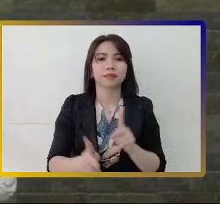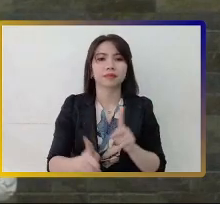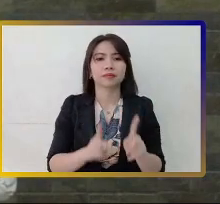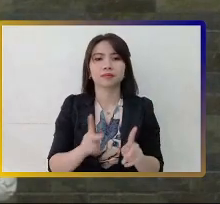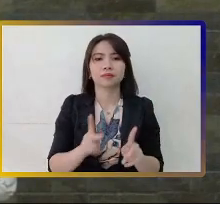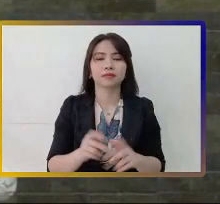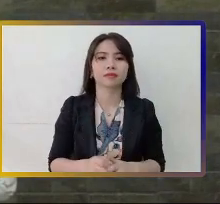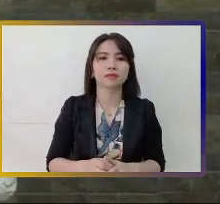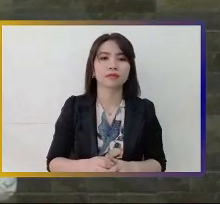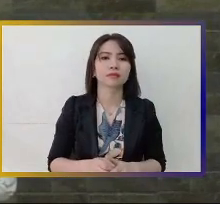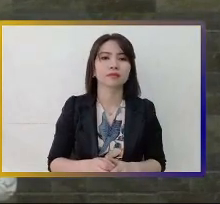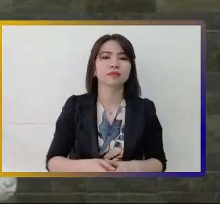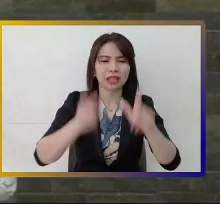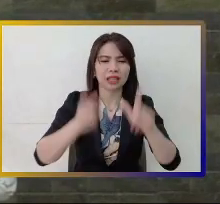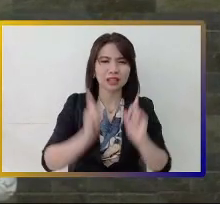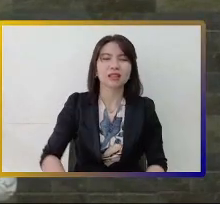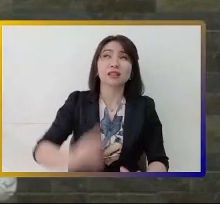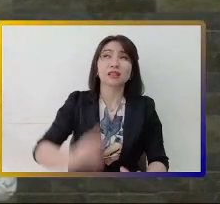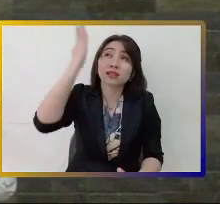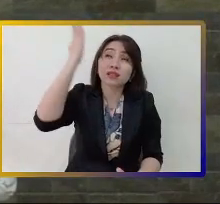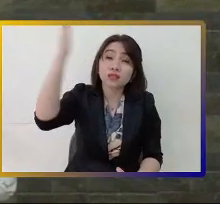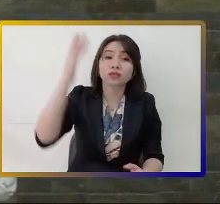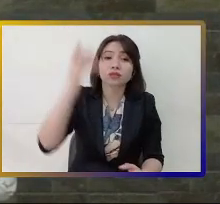Let your love flow to my heart.